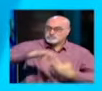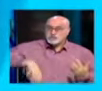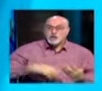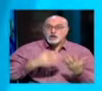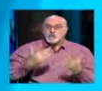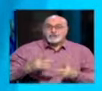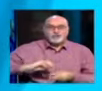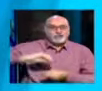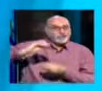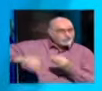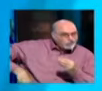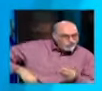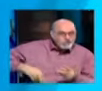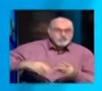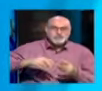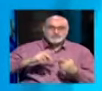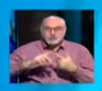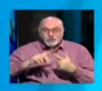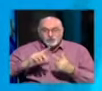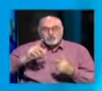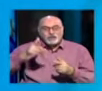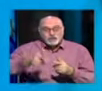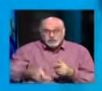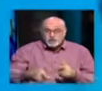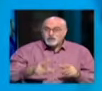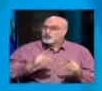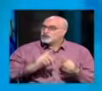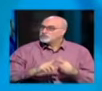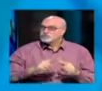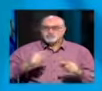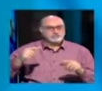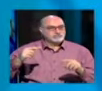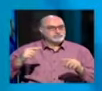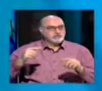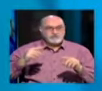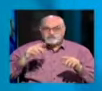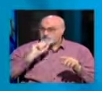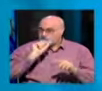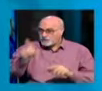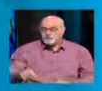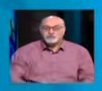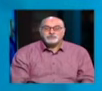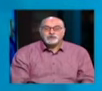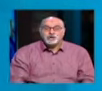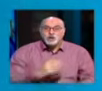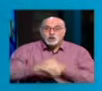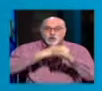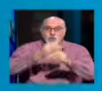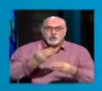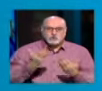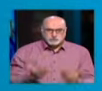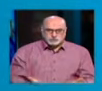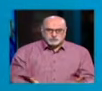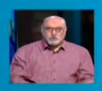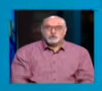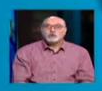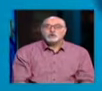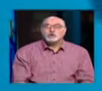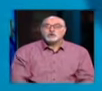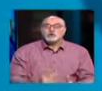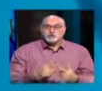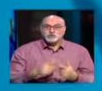الإفلات من العقاب قد انتهى دون رجعة، وأن الأمم المتحدة والمجموعة الدولية آلت على نفسها أن